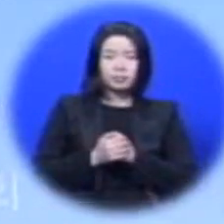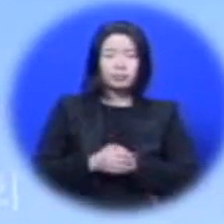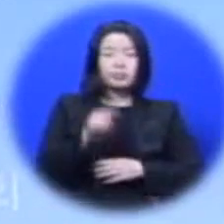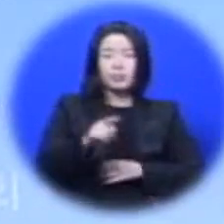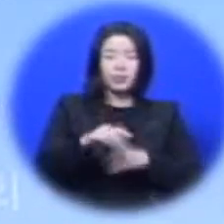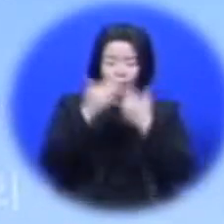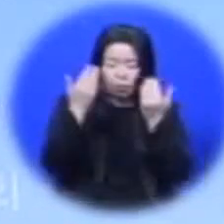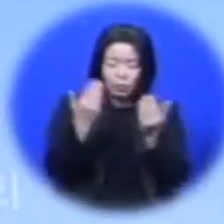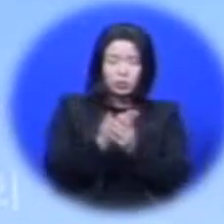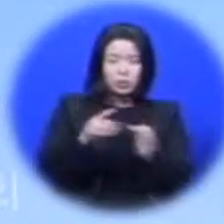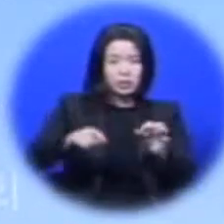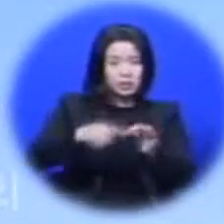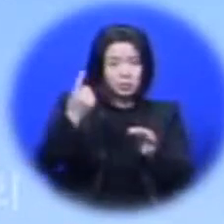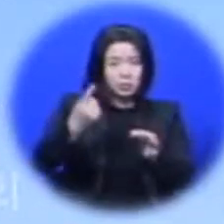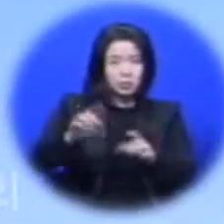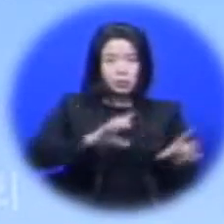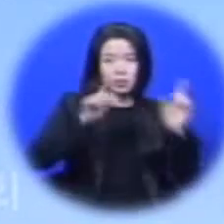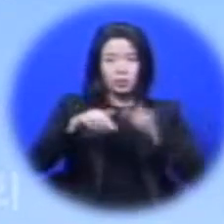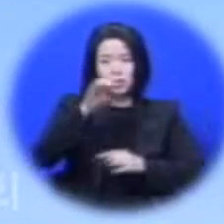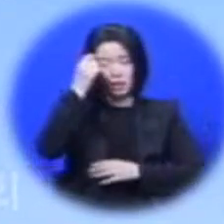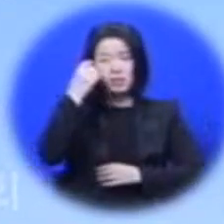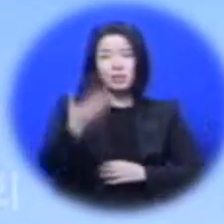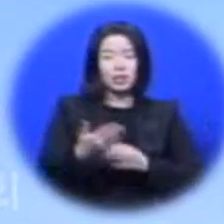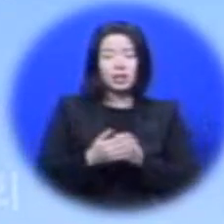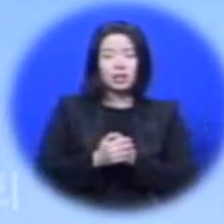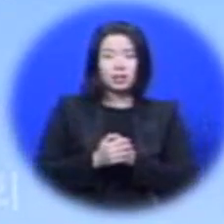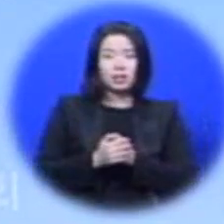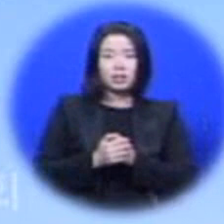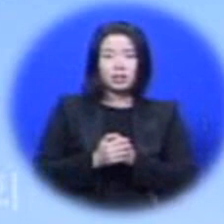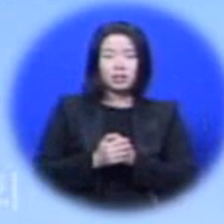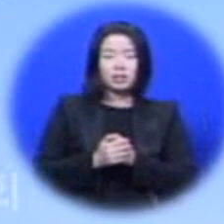너는 온전히 십일조 생활을 하느냐?